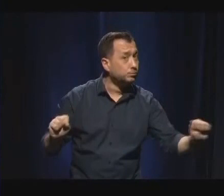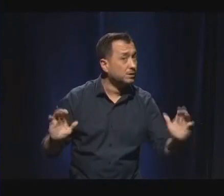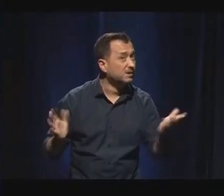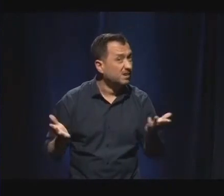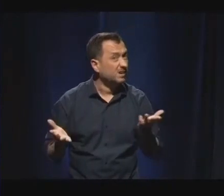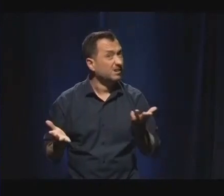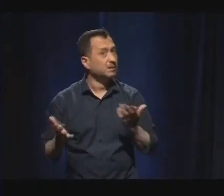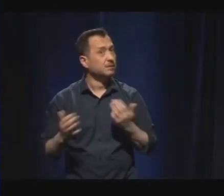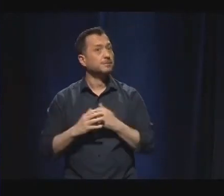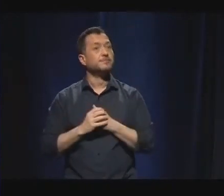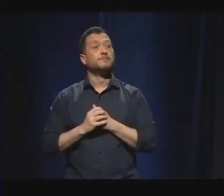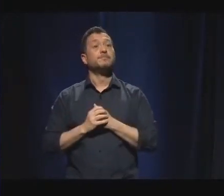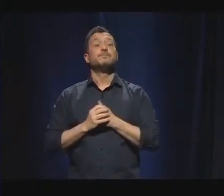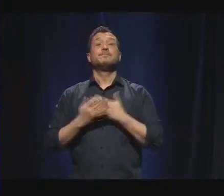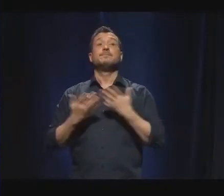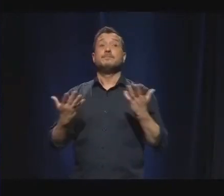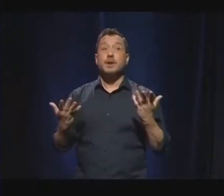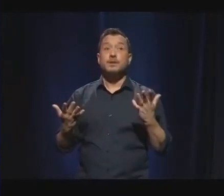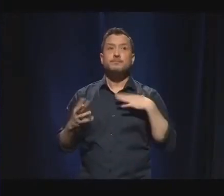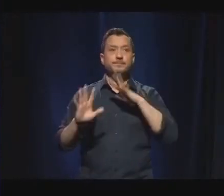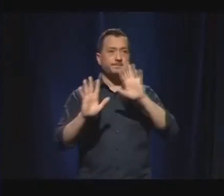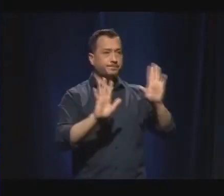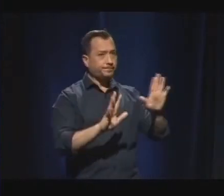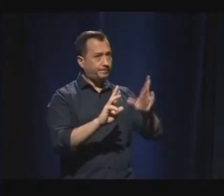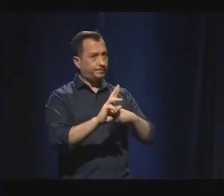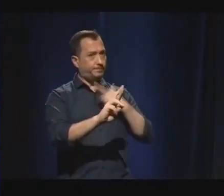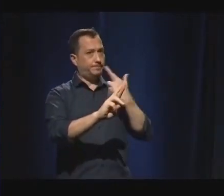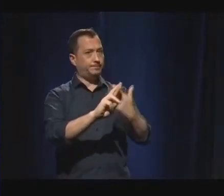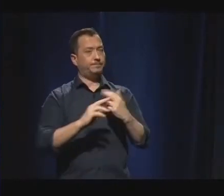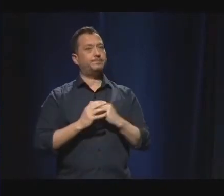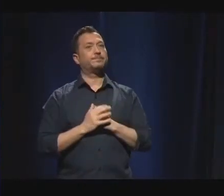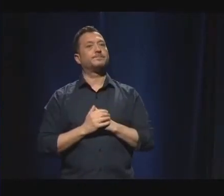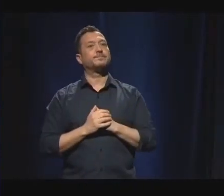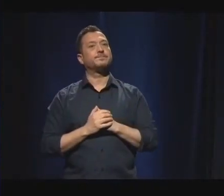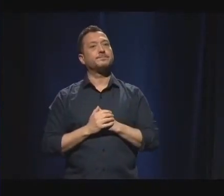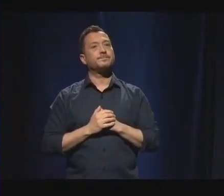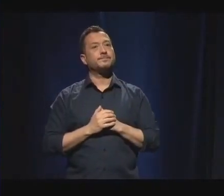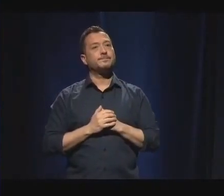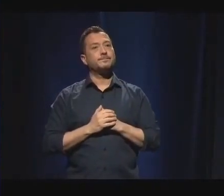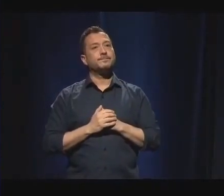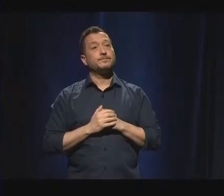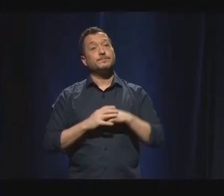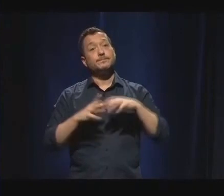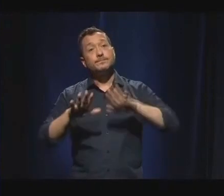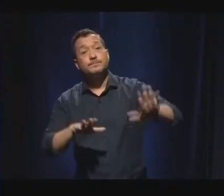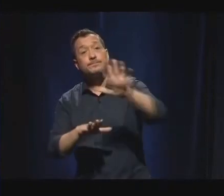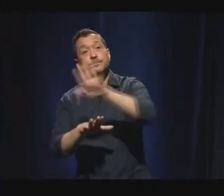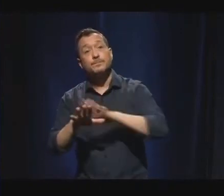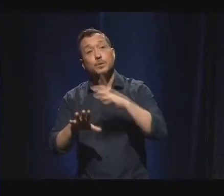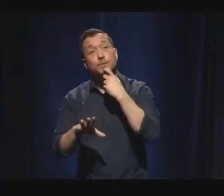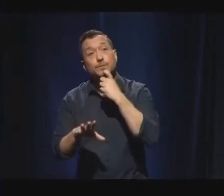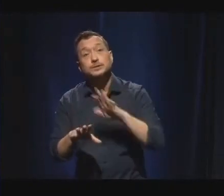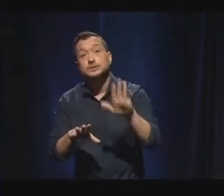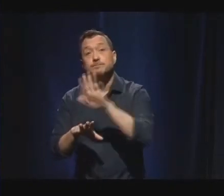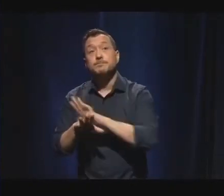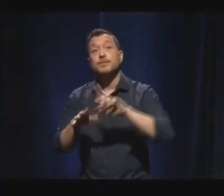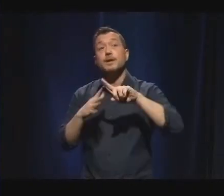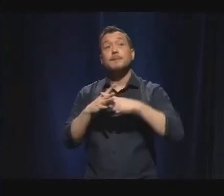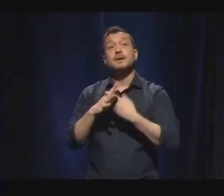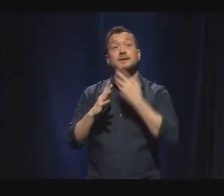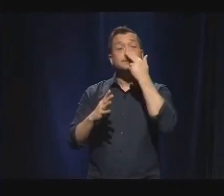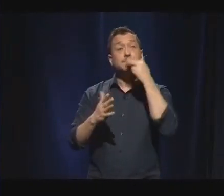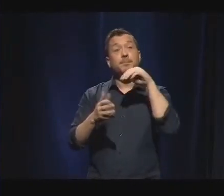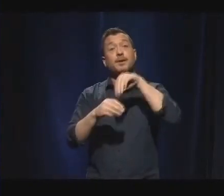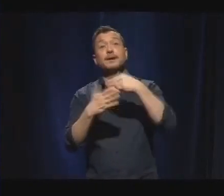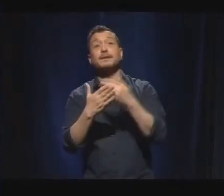on parle des régions rouges, on va recommencer le parascolaire, les sports à l'école à partir